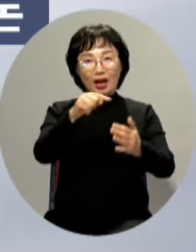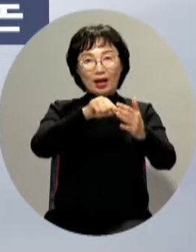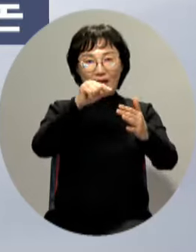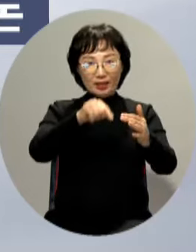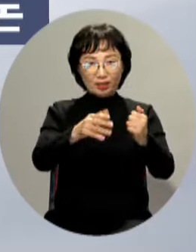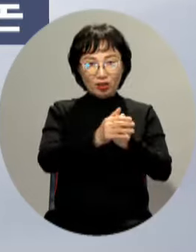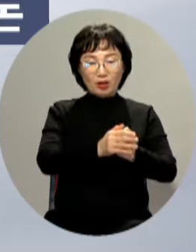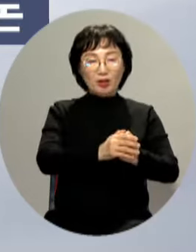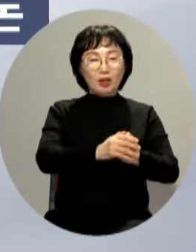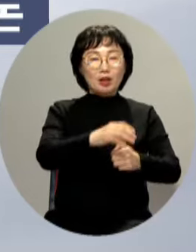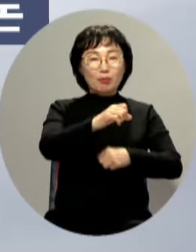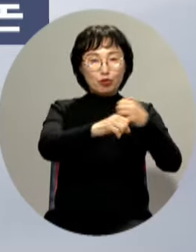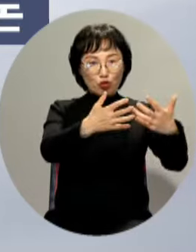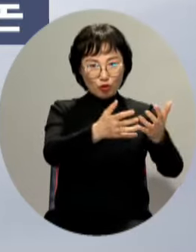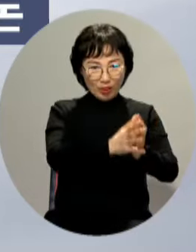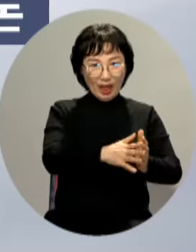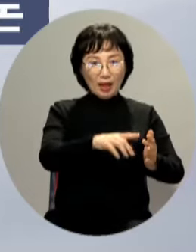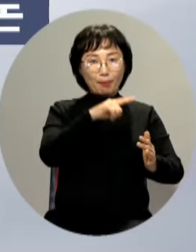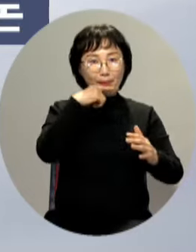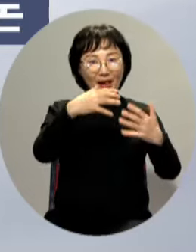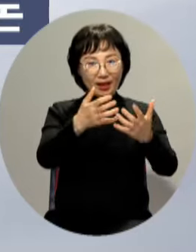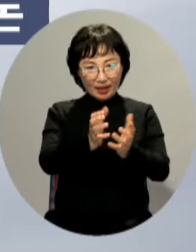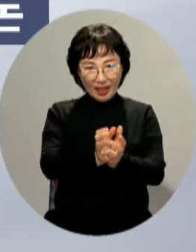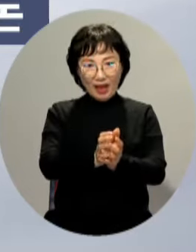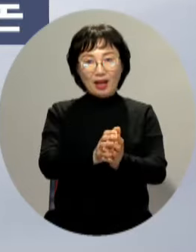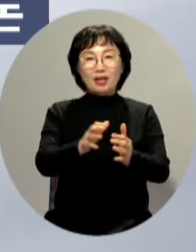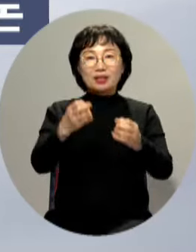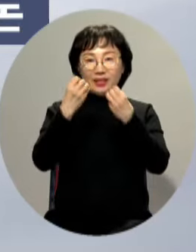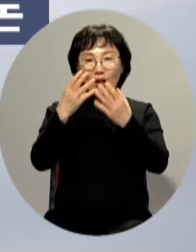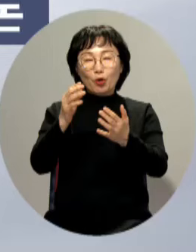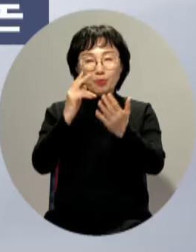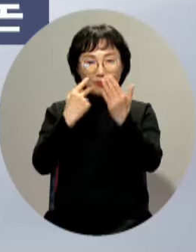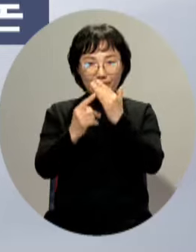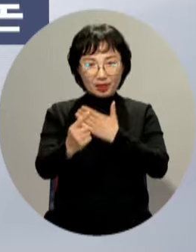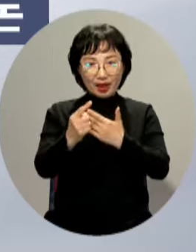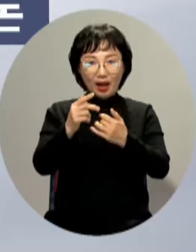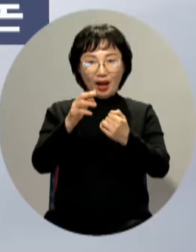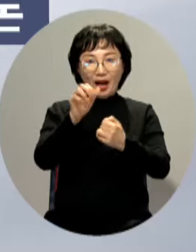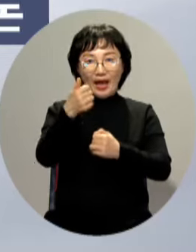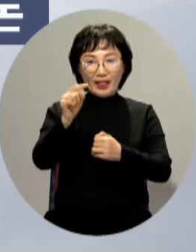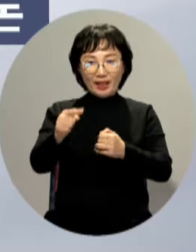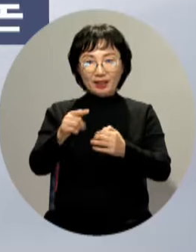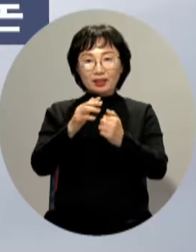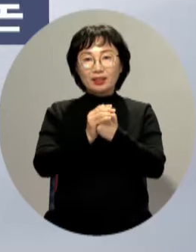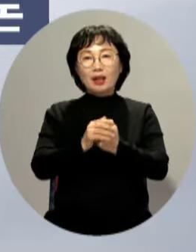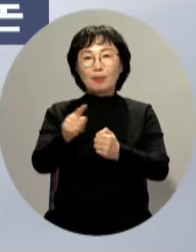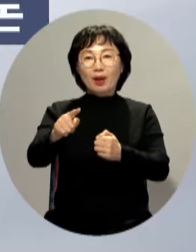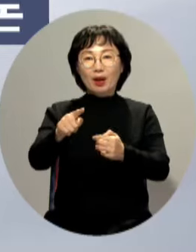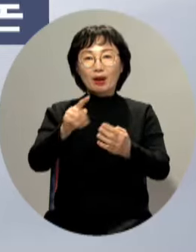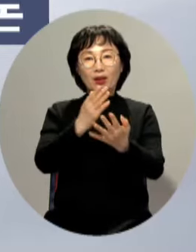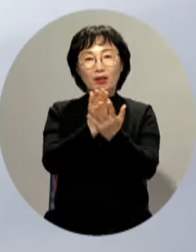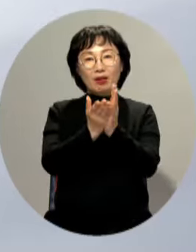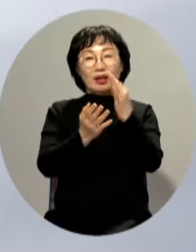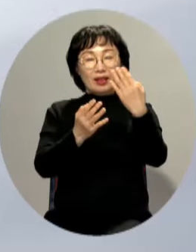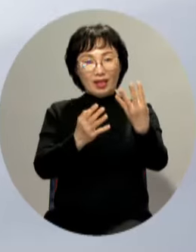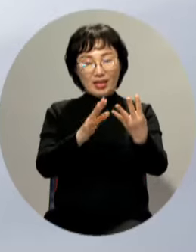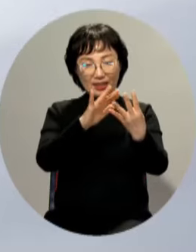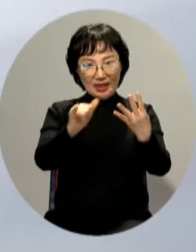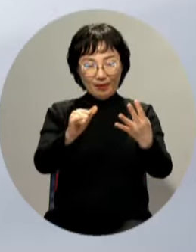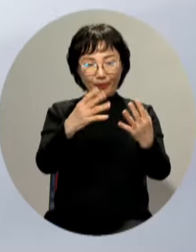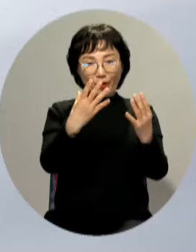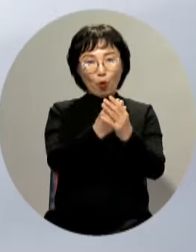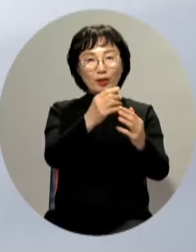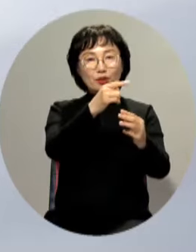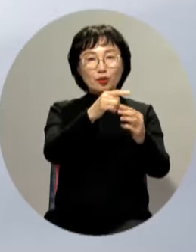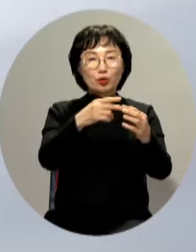국민의 힘 강병무 새로운 미래 한기대 한국 농어민 황희돈 후보가 등록해 파전 양상입니다 완주